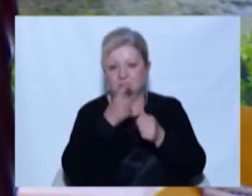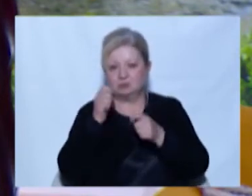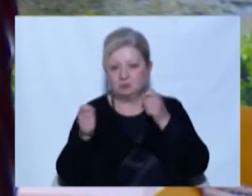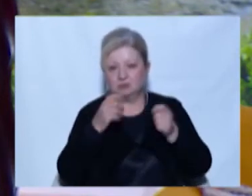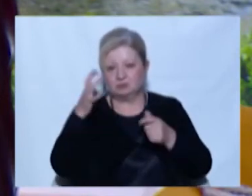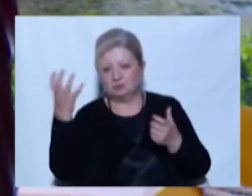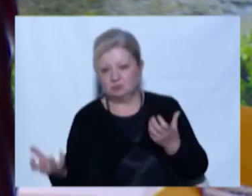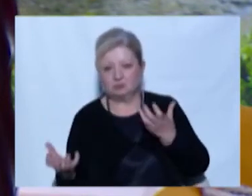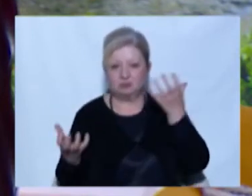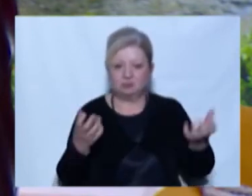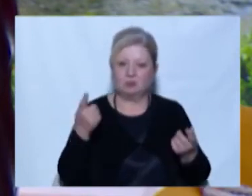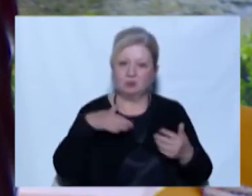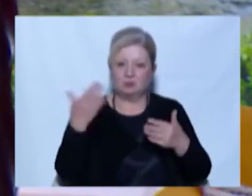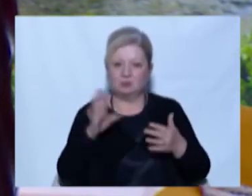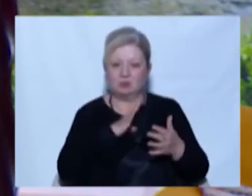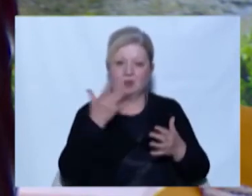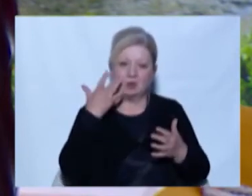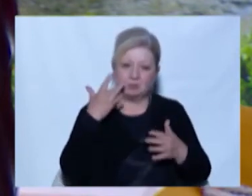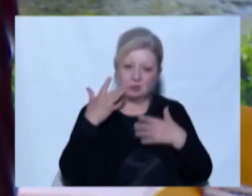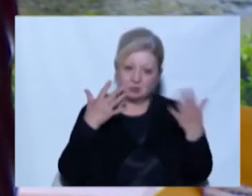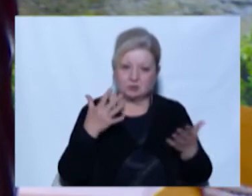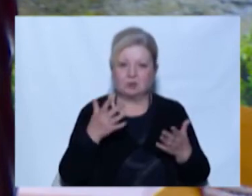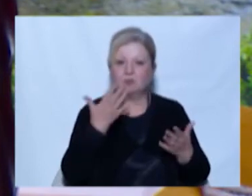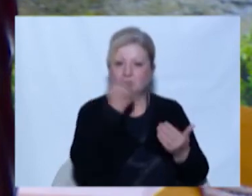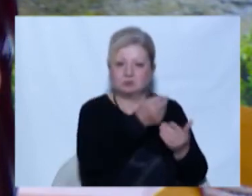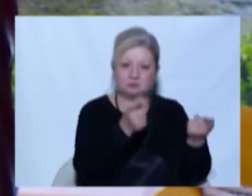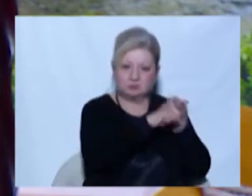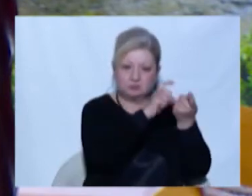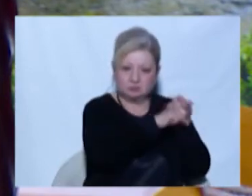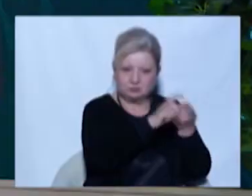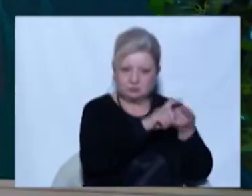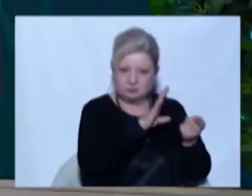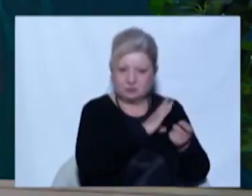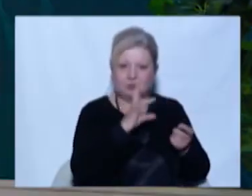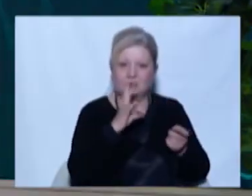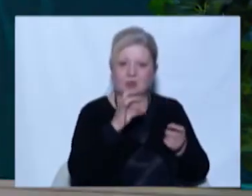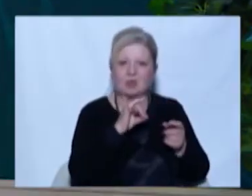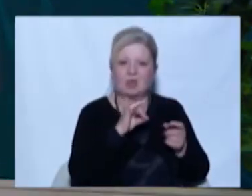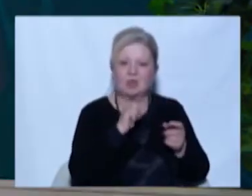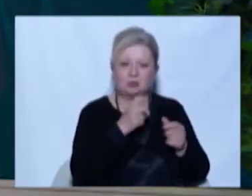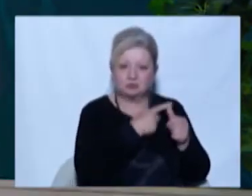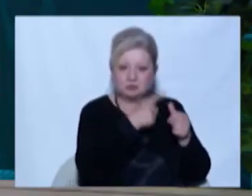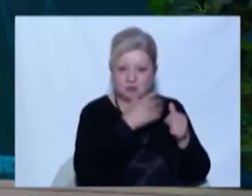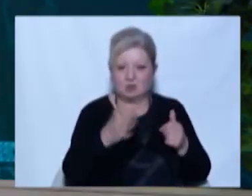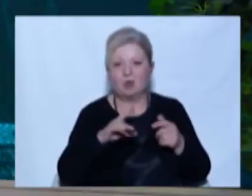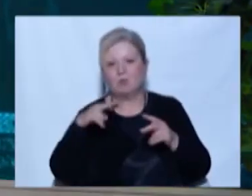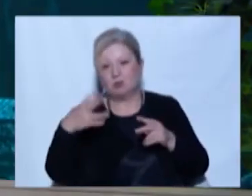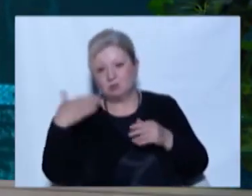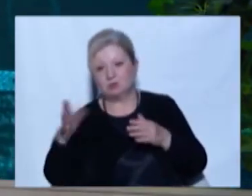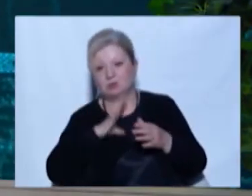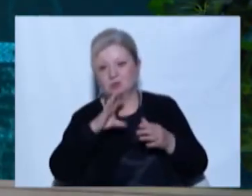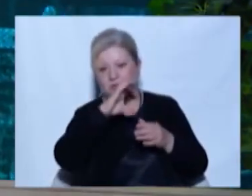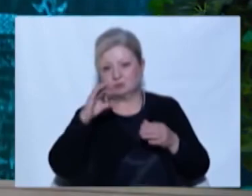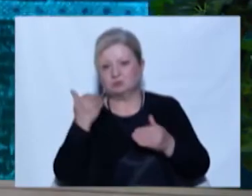ეწოდება. Ერთ მხარეს იყო ამერიკის შეერთებული შტატები და მისი მოკავშირეები სამხედრო ბლოკი ნატოს სახით, ხოლო მეორე მხარეს იყო საბჭოთა კავშირი და